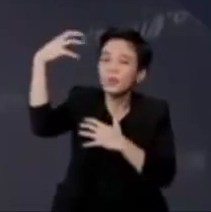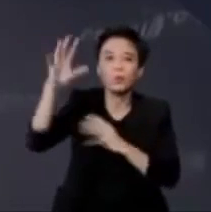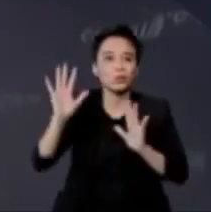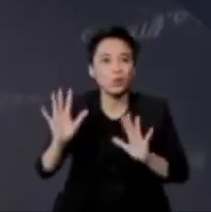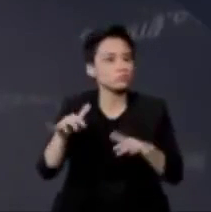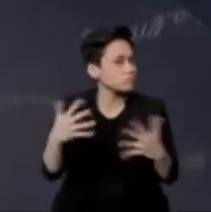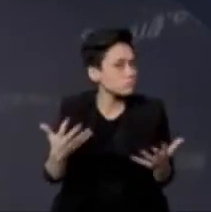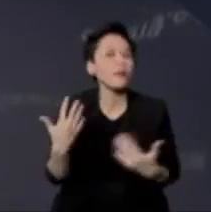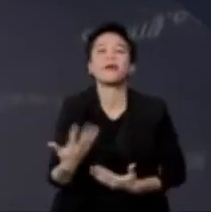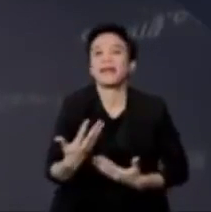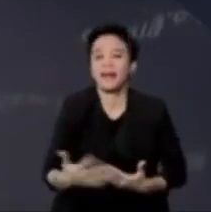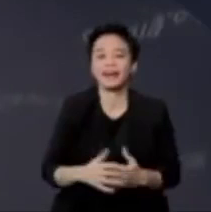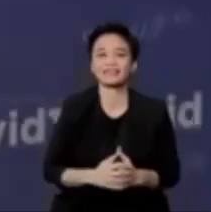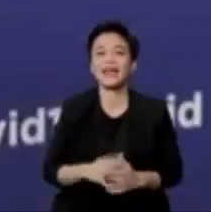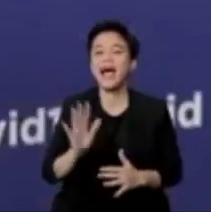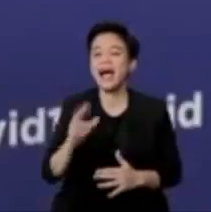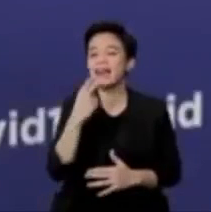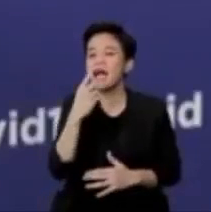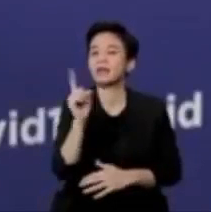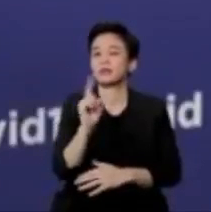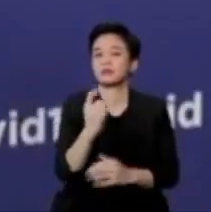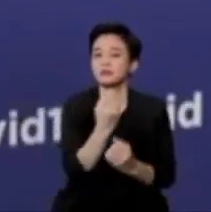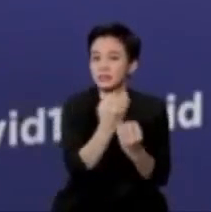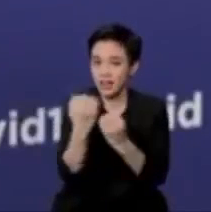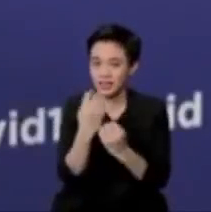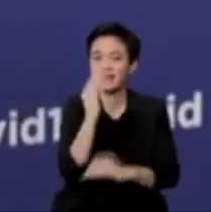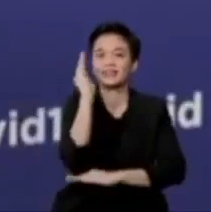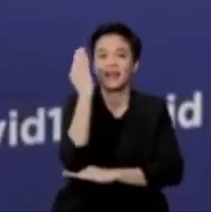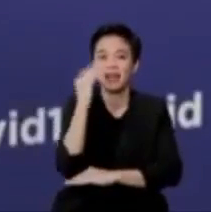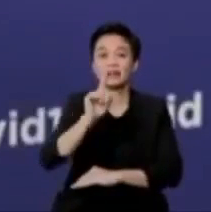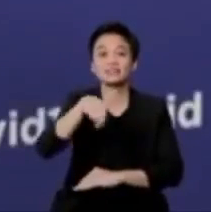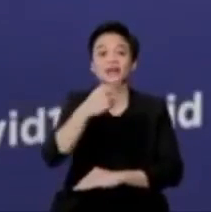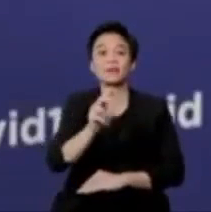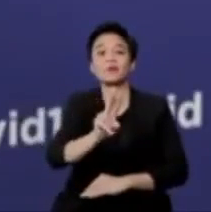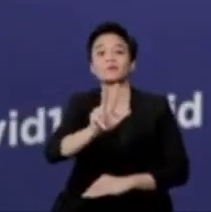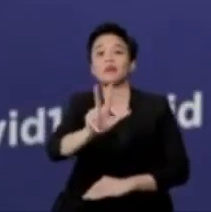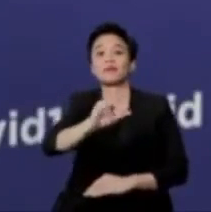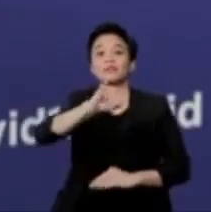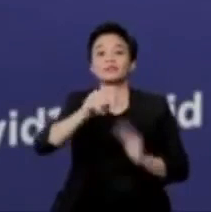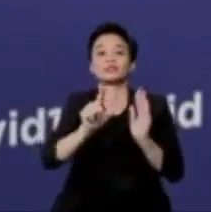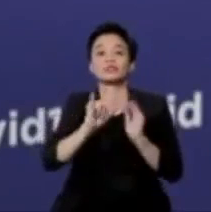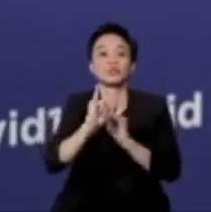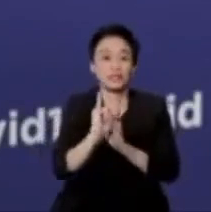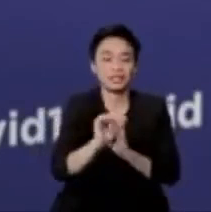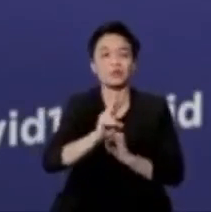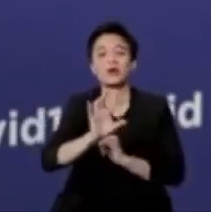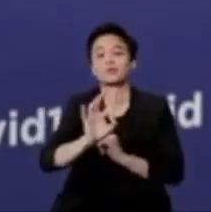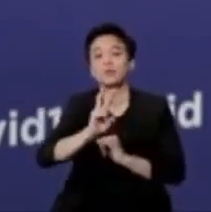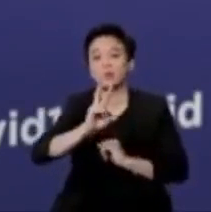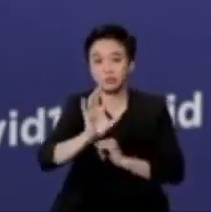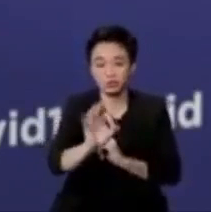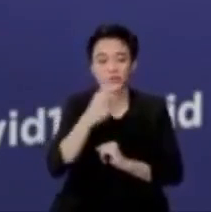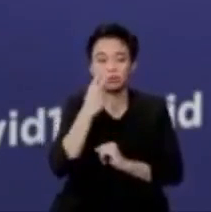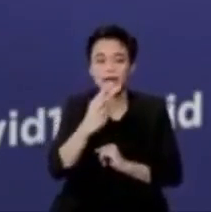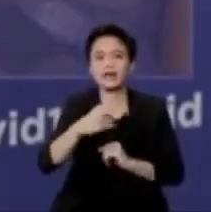pertama Coba kita lihat angkanya dulu Jadi kalau di DKI Jakarta sendiri sampai dengan tanggal 28 Juli 2020 ini ditemukan